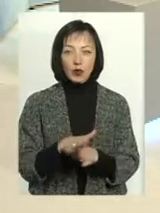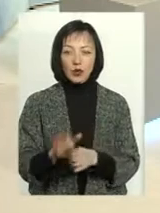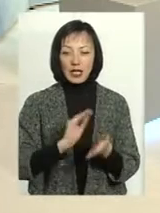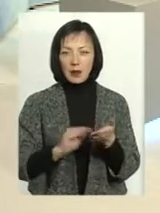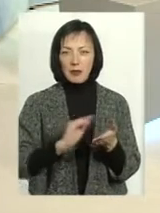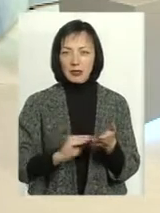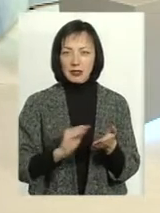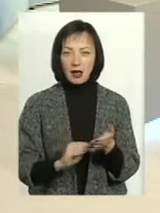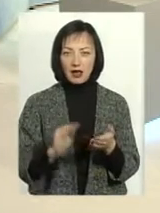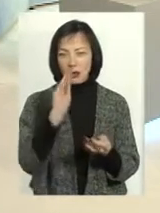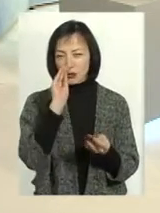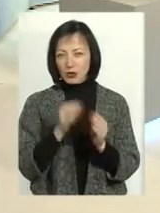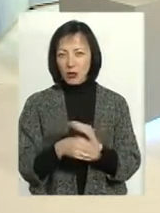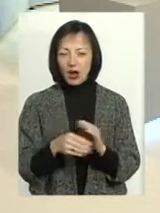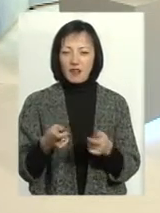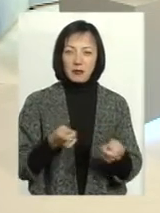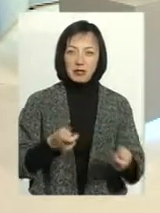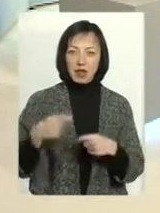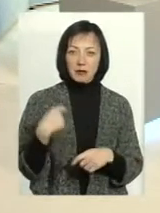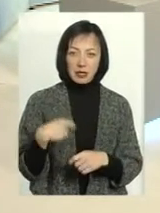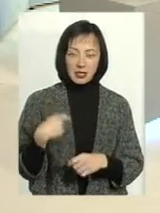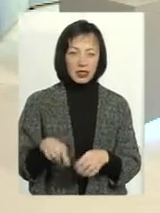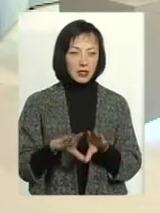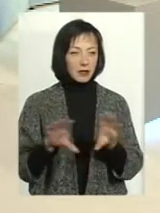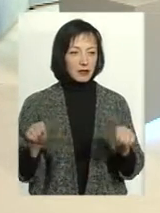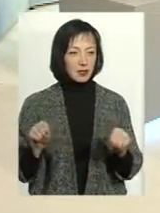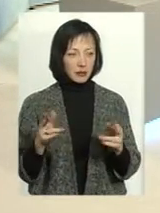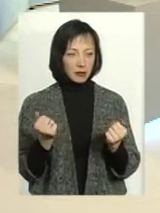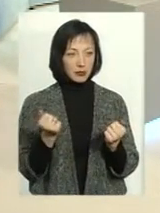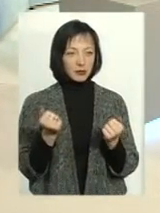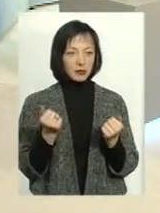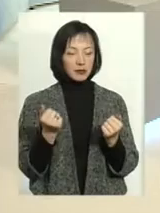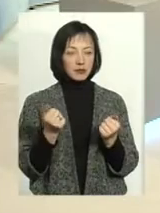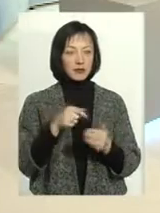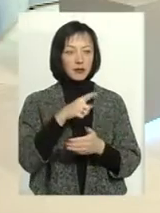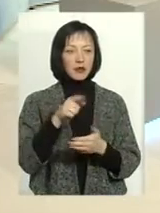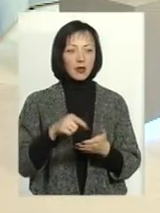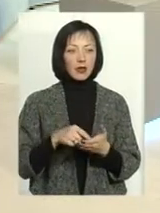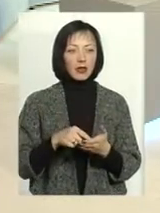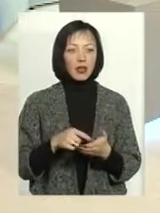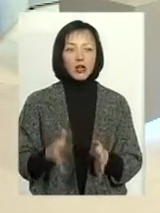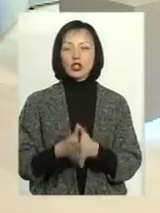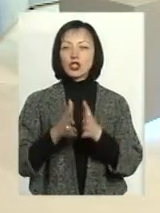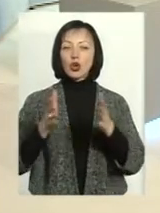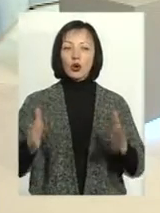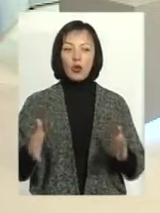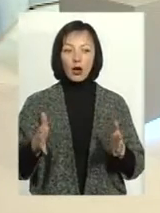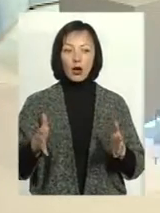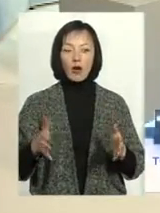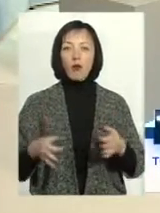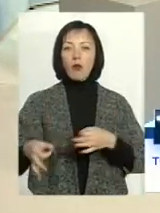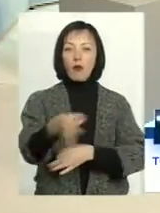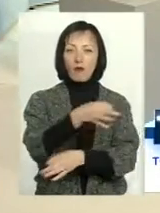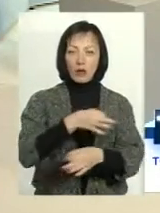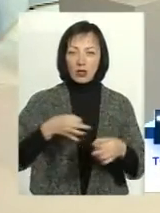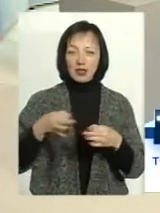написання десь кулуарно в адміністрації президента і все? Широке обговорення, воно завжди йде. Воно йде, обговорення і